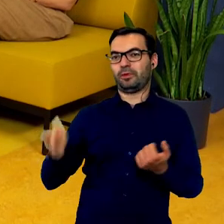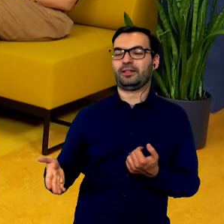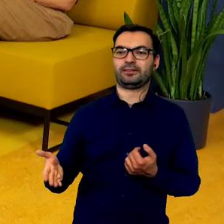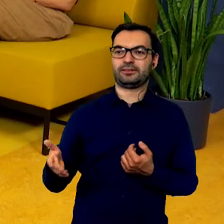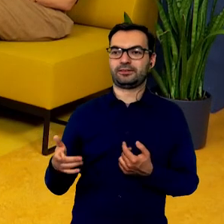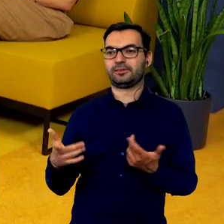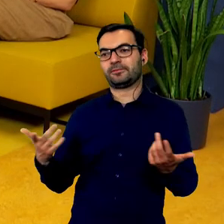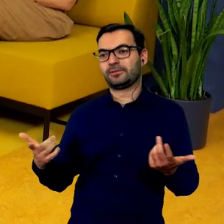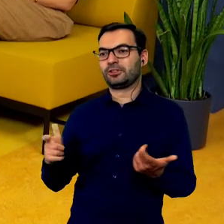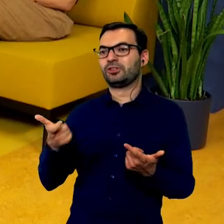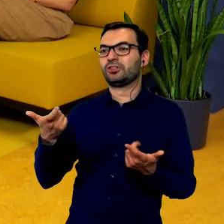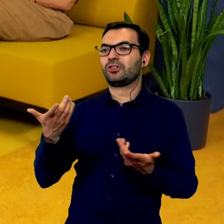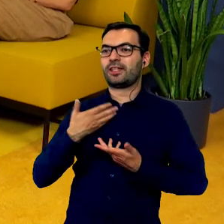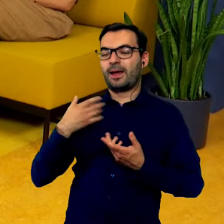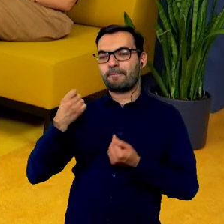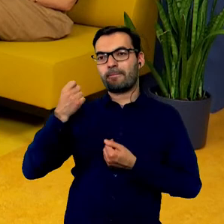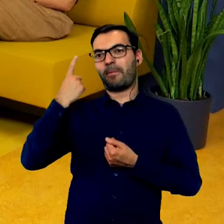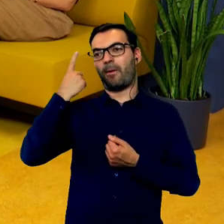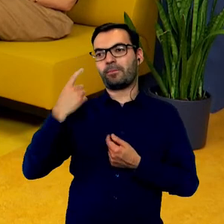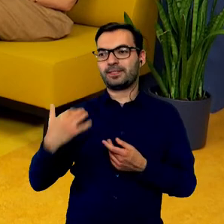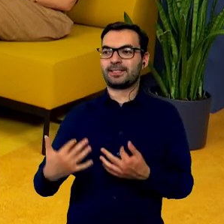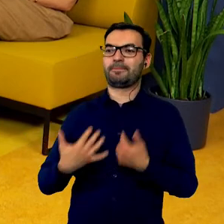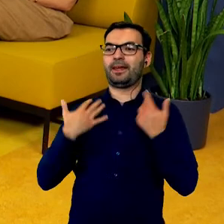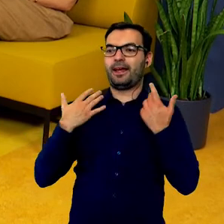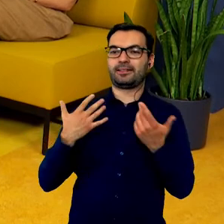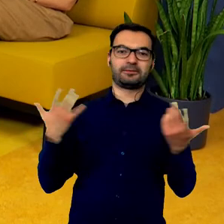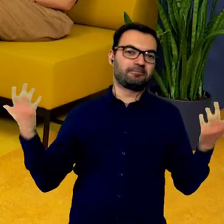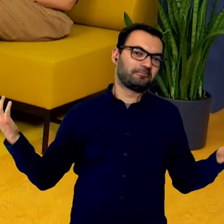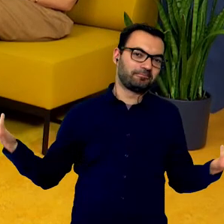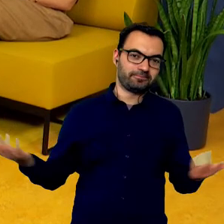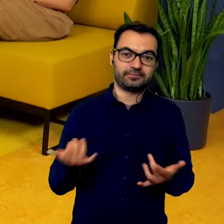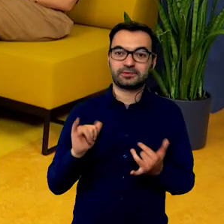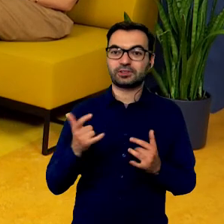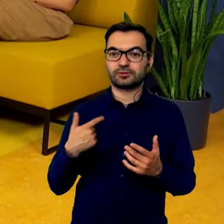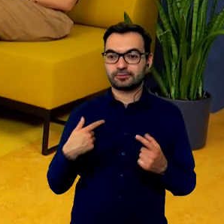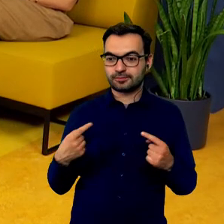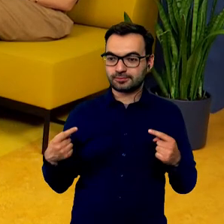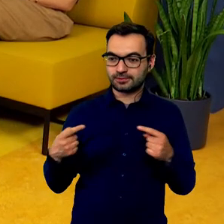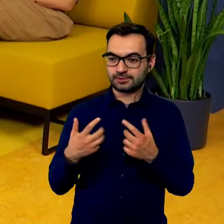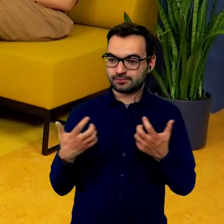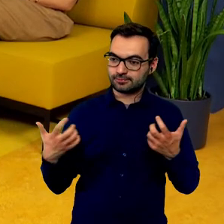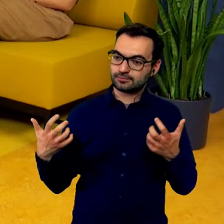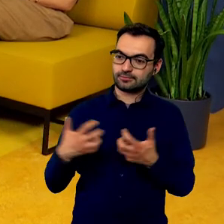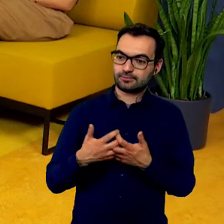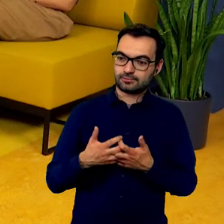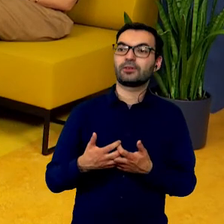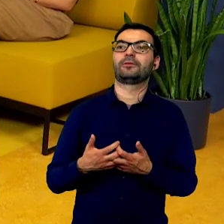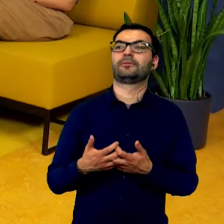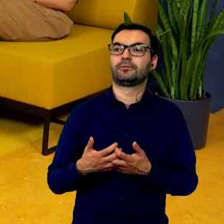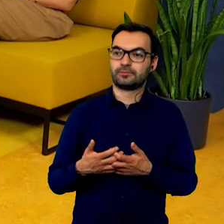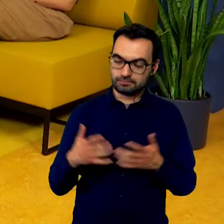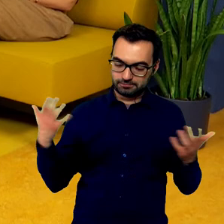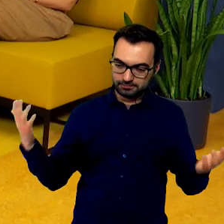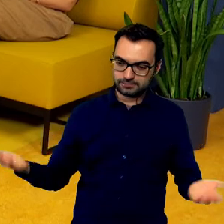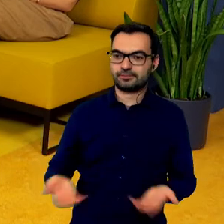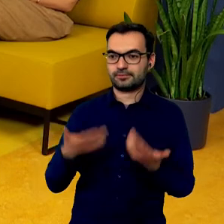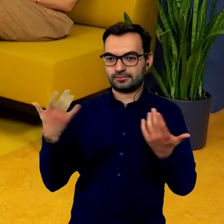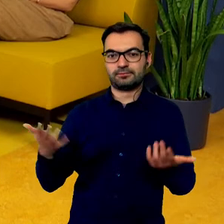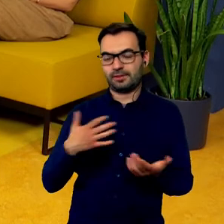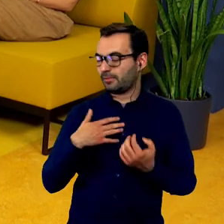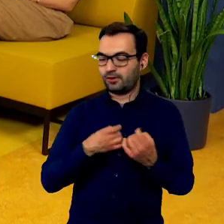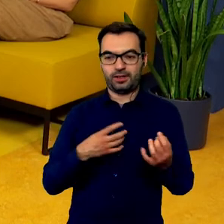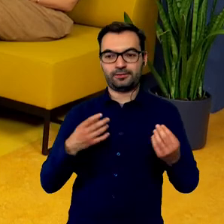będzie, co go zainspiruje, o czym będzie pisał. Jak coś chwyci, to wtedy idzie